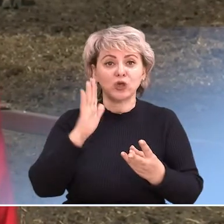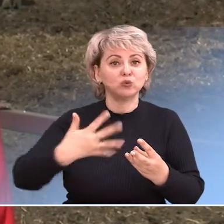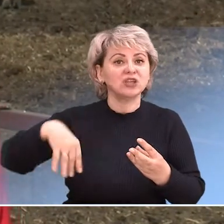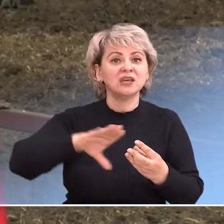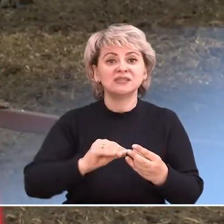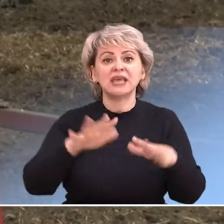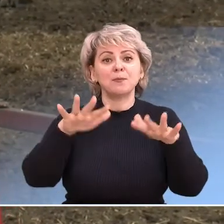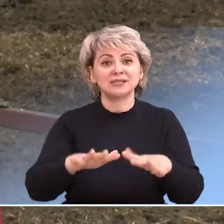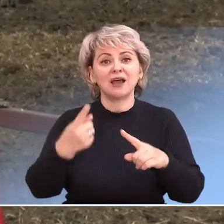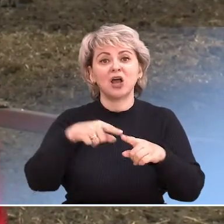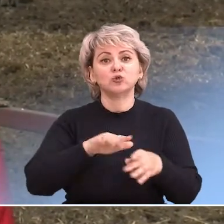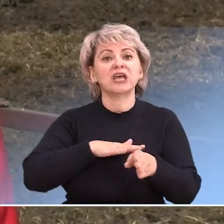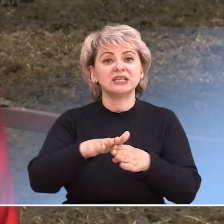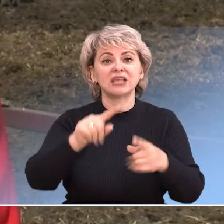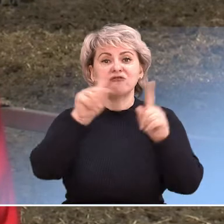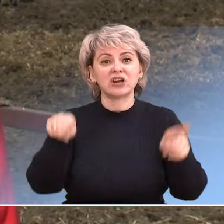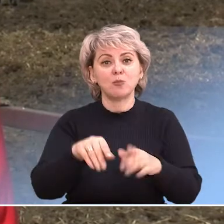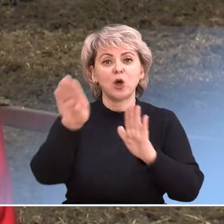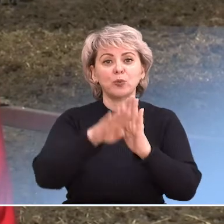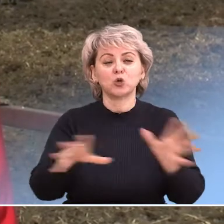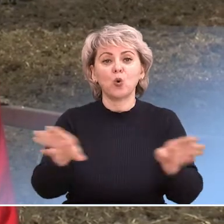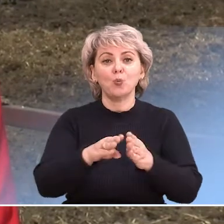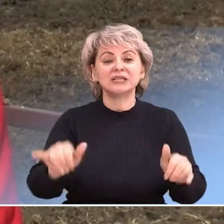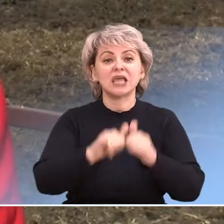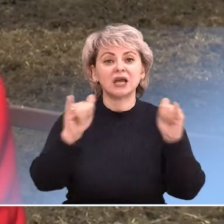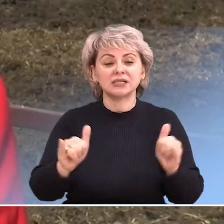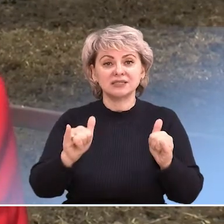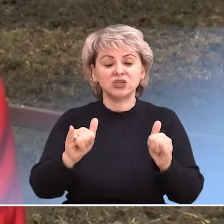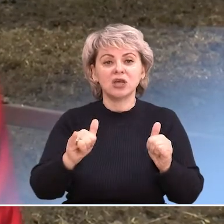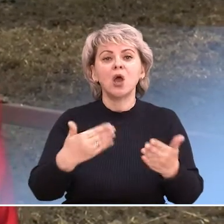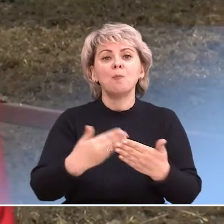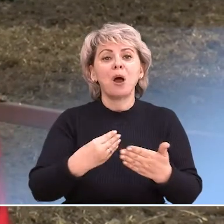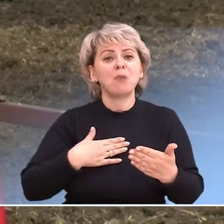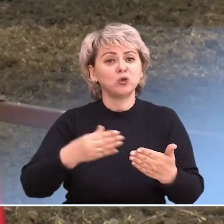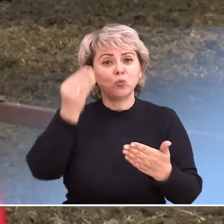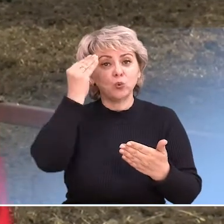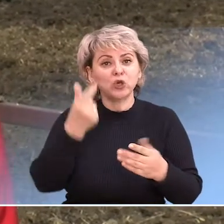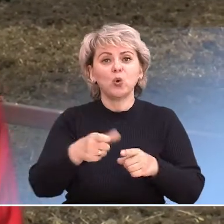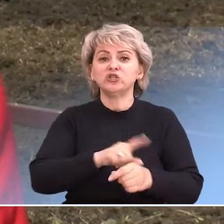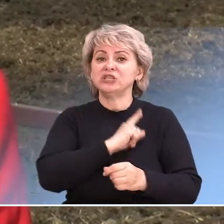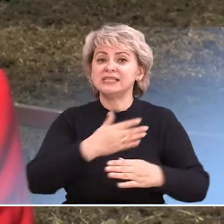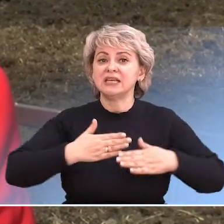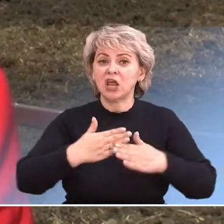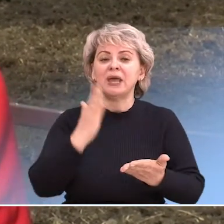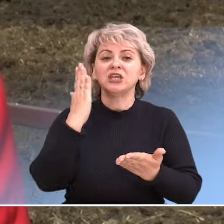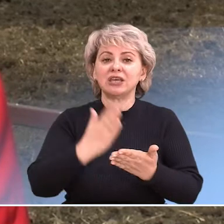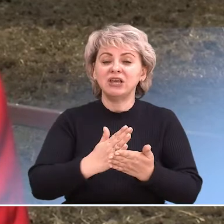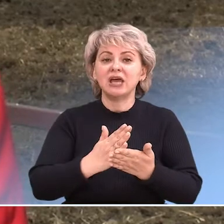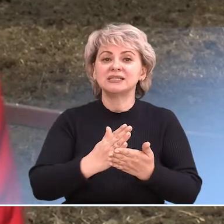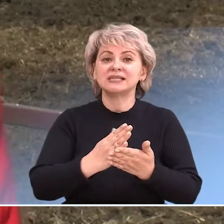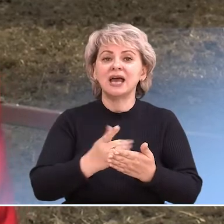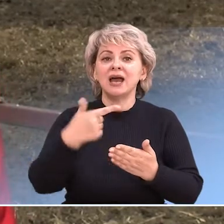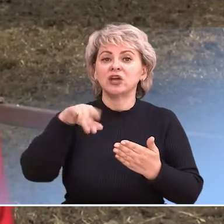будут востребованы все прочие объекты, которые реализуются в рамках программы «Комплексное развитие». По моему мнению, очень сильным